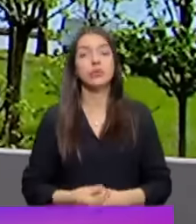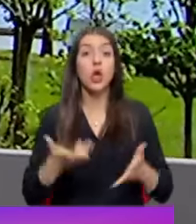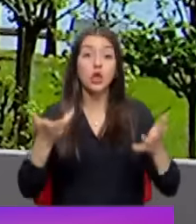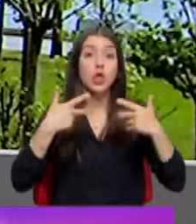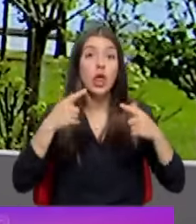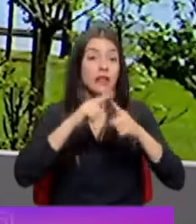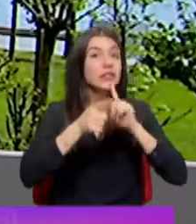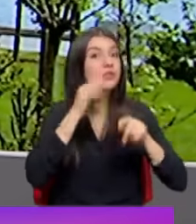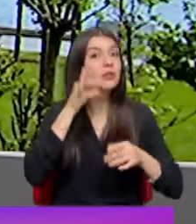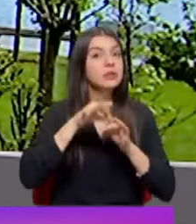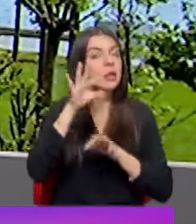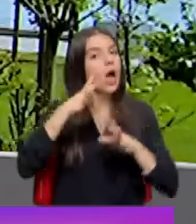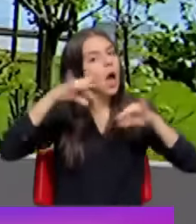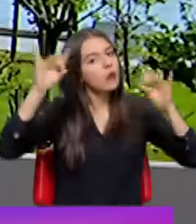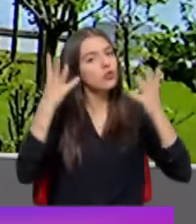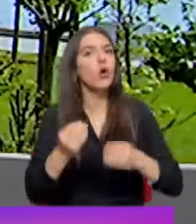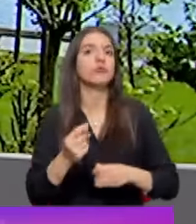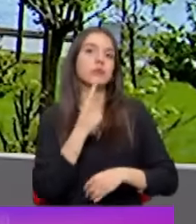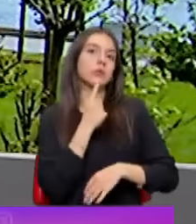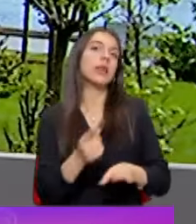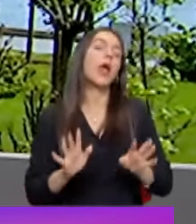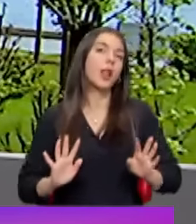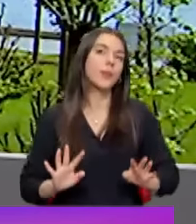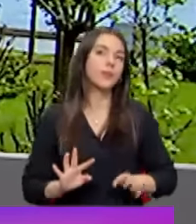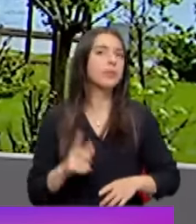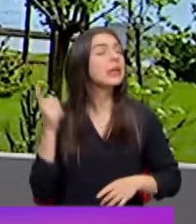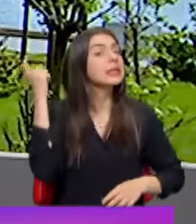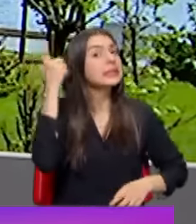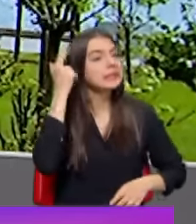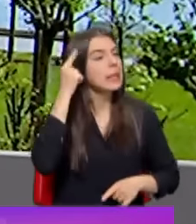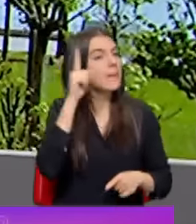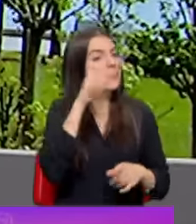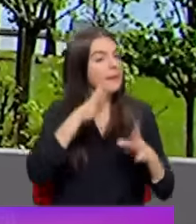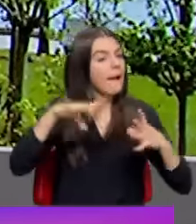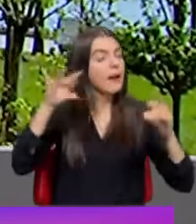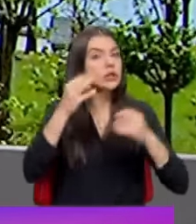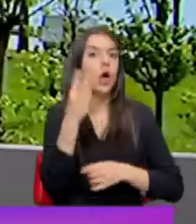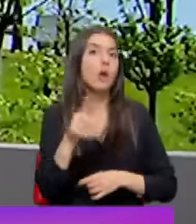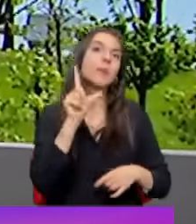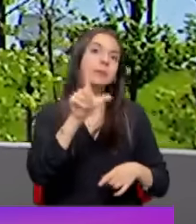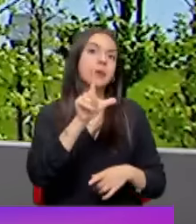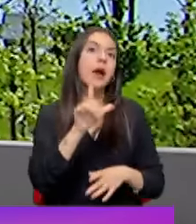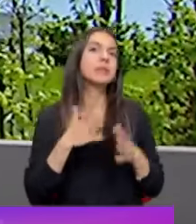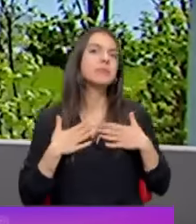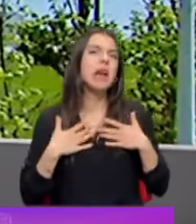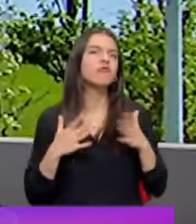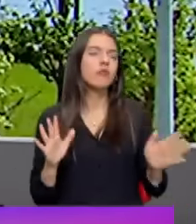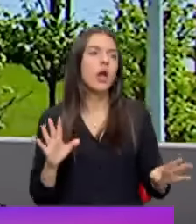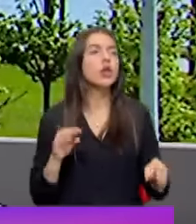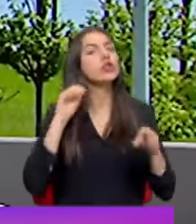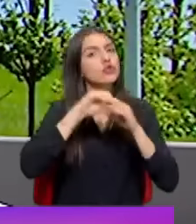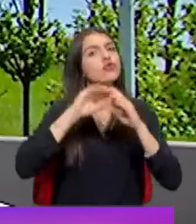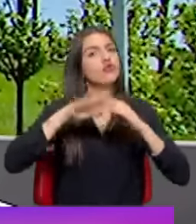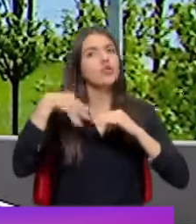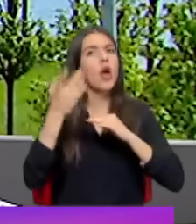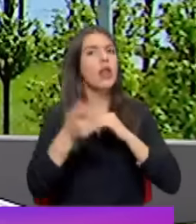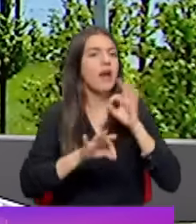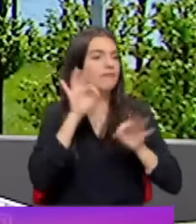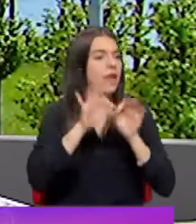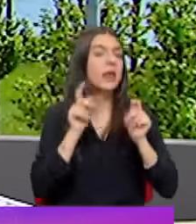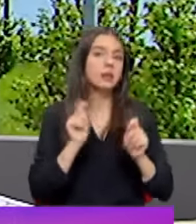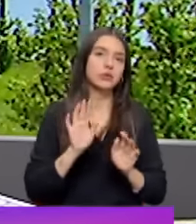yöneticiler hazırlıklı olsun aslına bakarsanız. Galiba zihnen bir hazırlıklı olmaya ihtiyacımız var önce, sonra faaliyete geçeceğiz ama zihnen